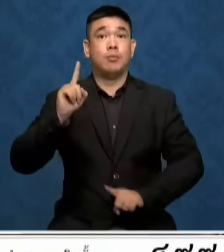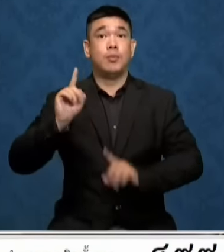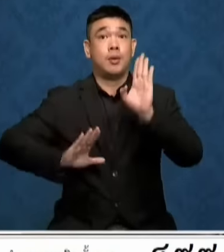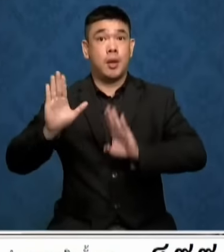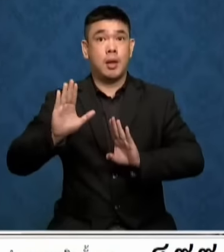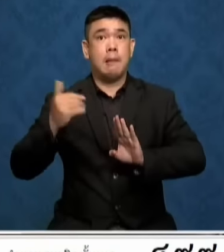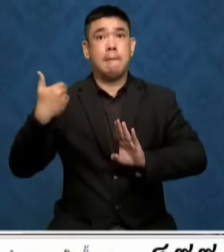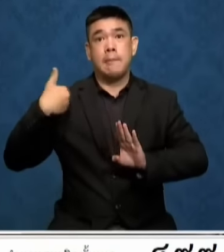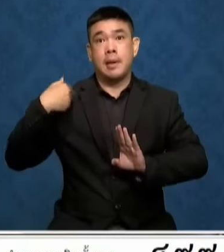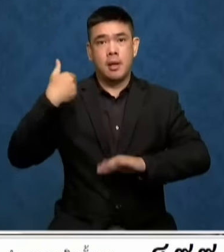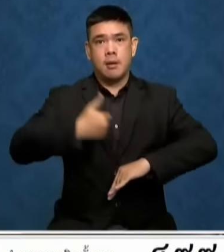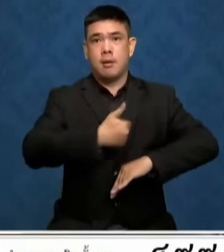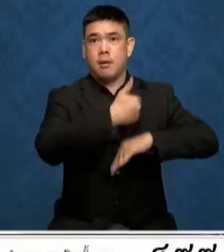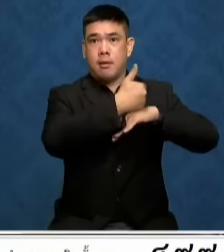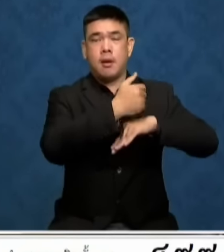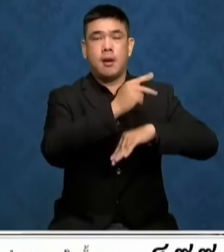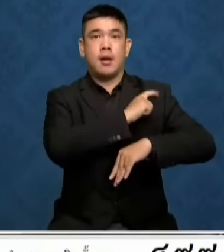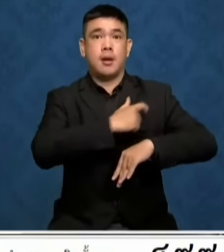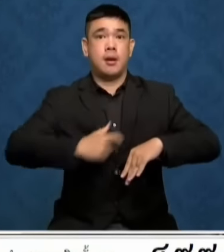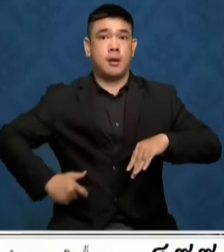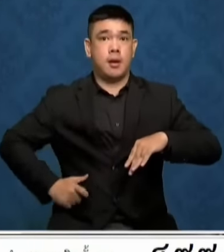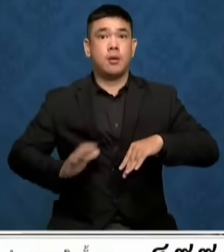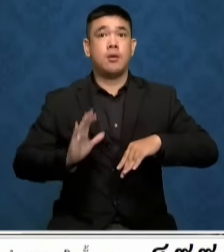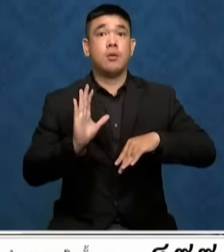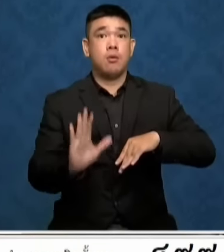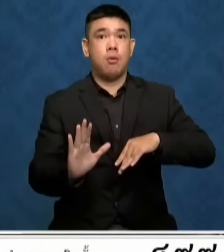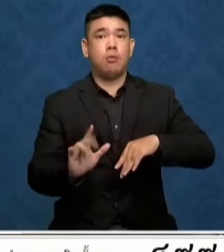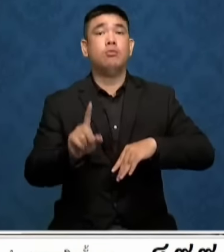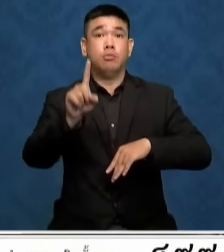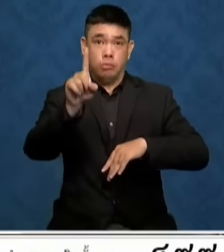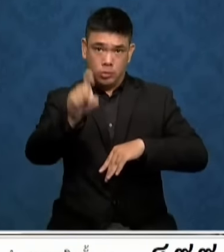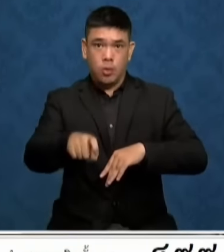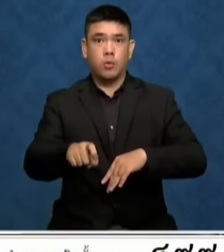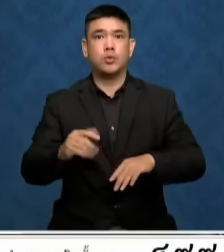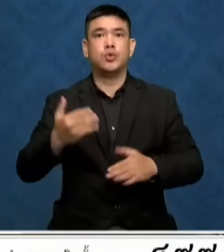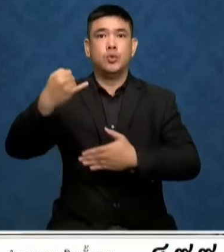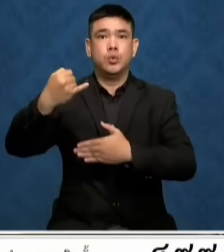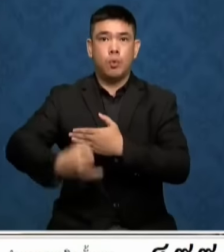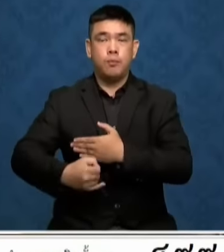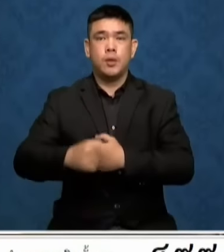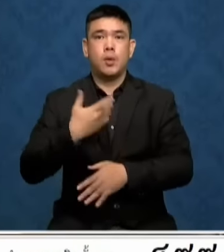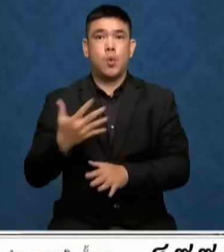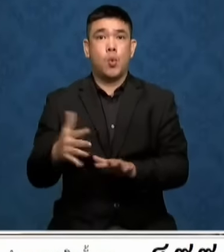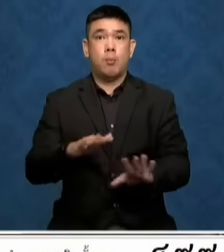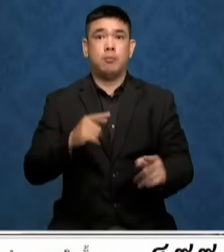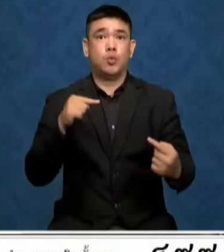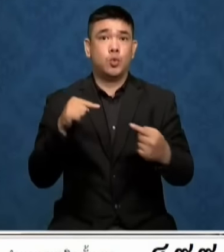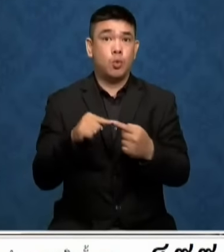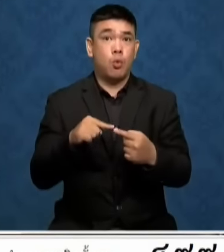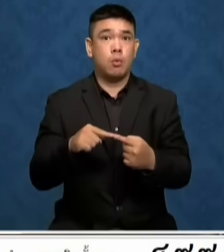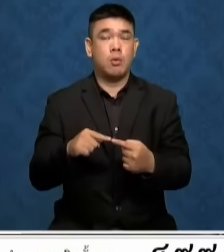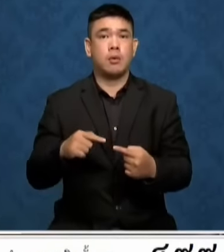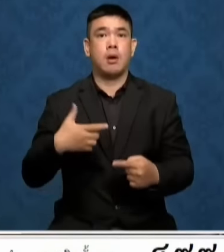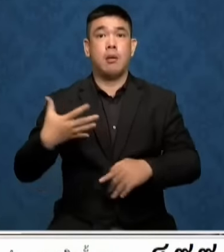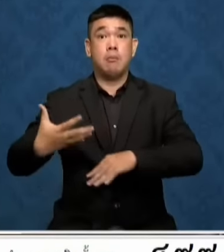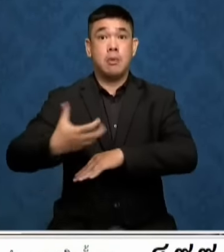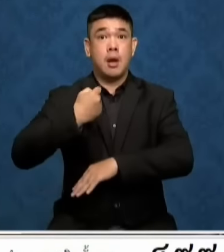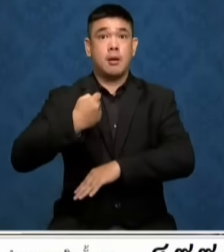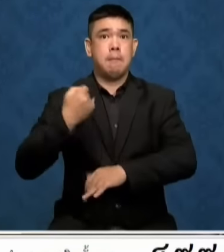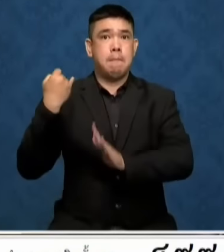ยอันมีพระมหากษัตริย์ทรงเป็นประมุขต้องพิพากษาถึงที่สุดว่าเป็นการกระทำความผิดทางอาญา